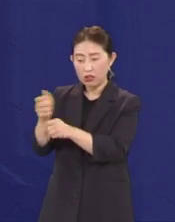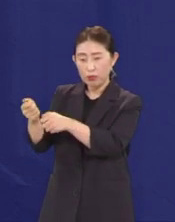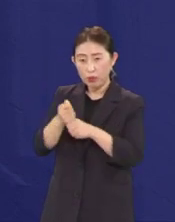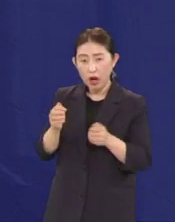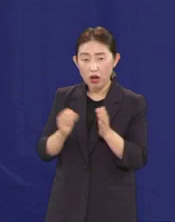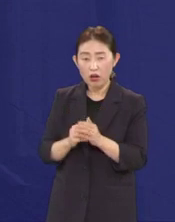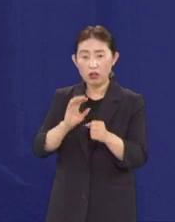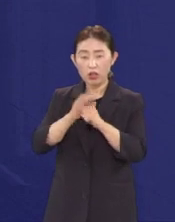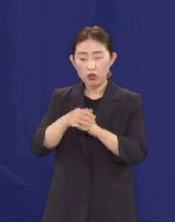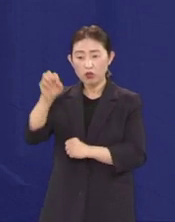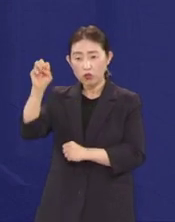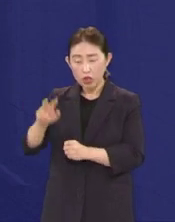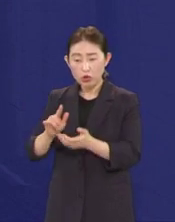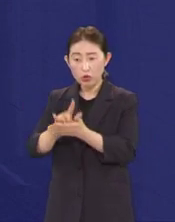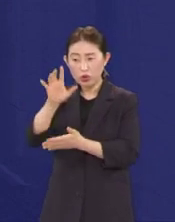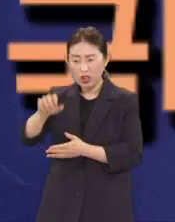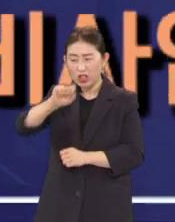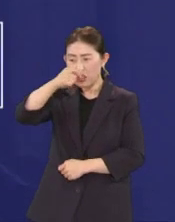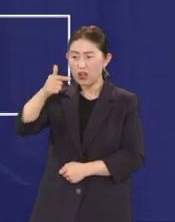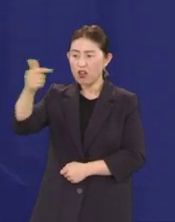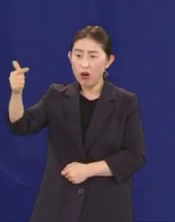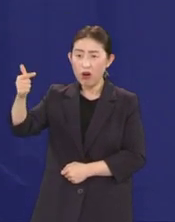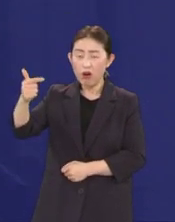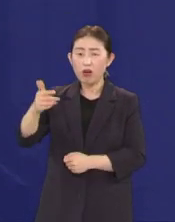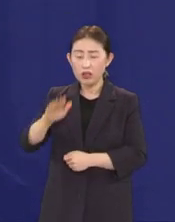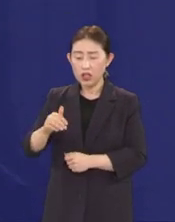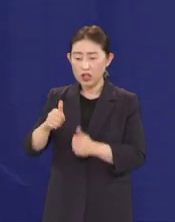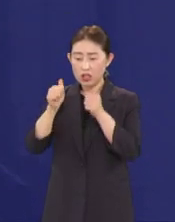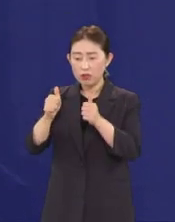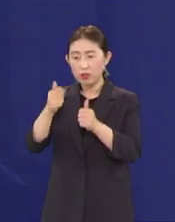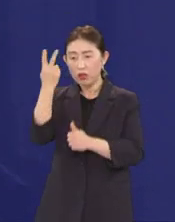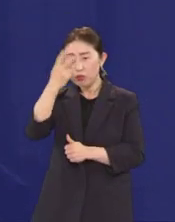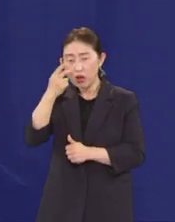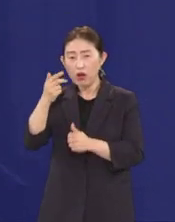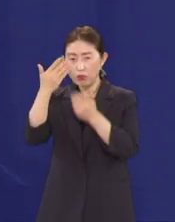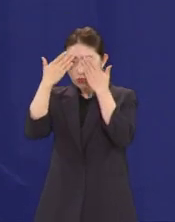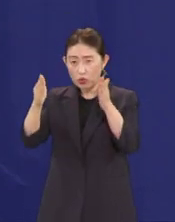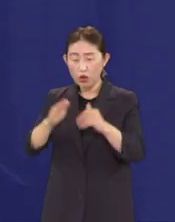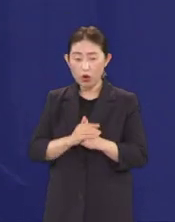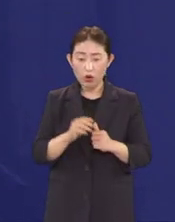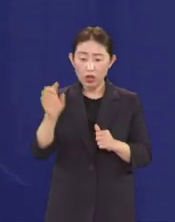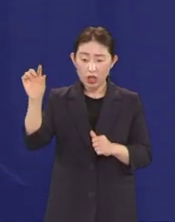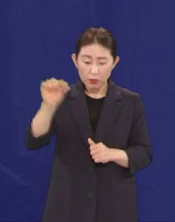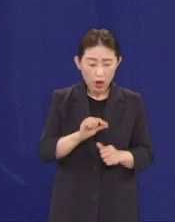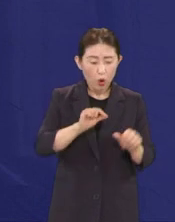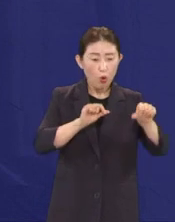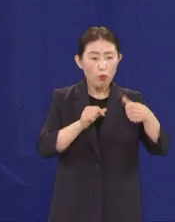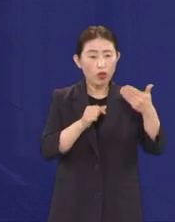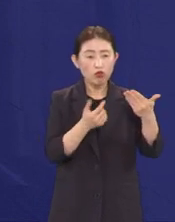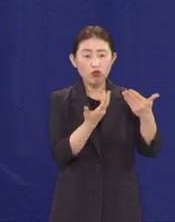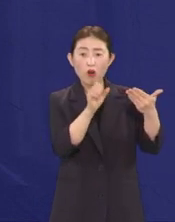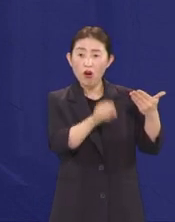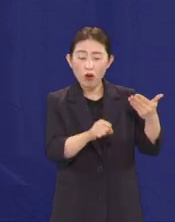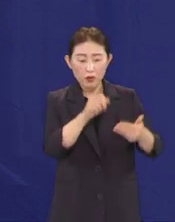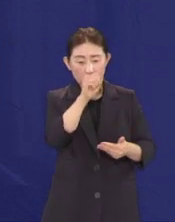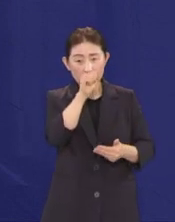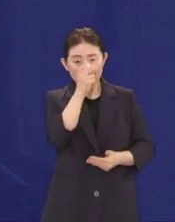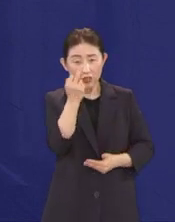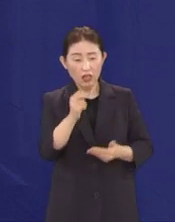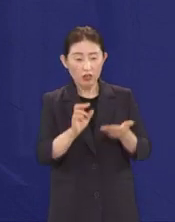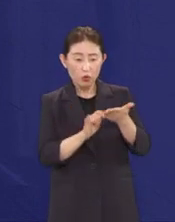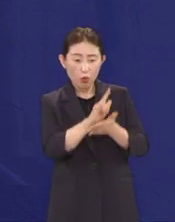광주공항 역시 훨씬 많은 사업비지만 예타 면제가 유력해 겨우 509억짜리 작은 공항을 원하는